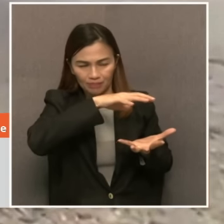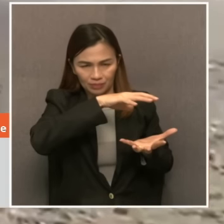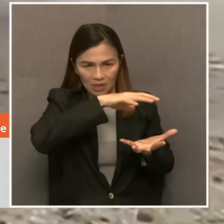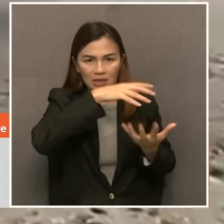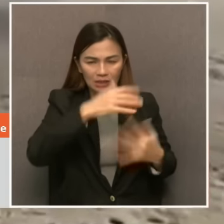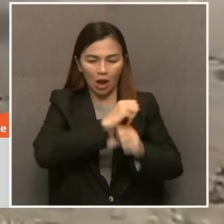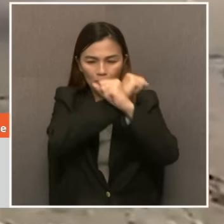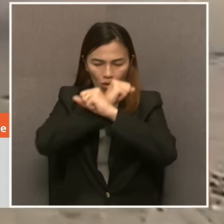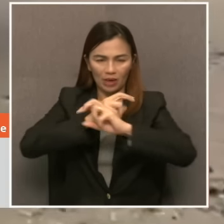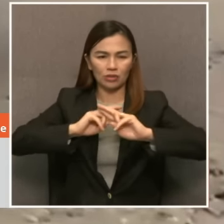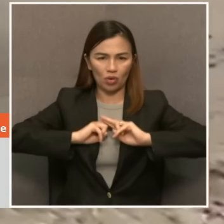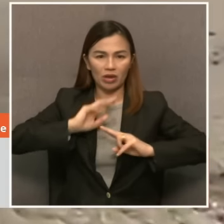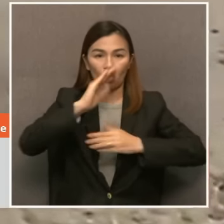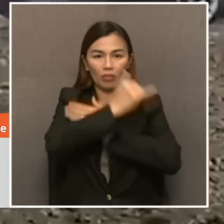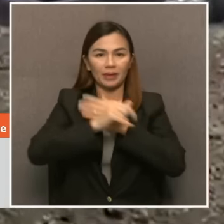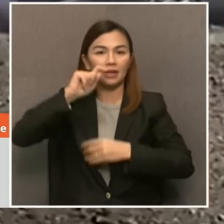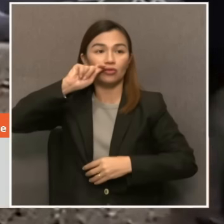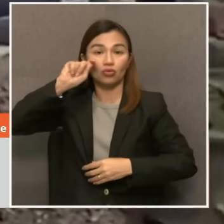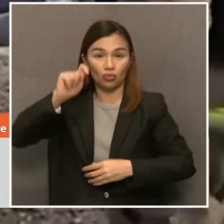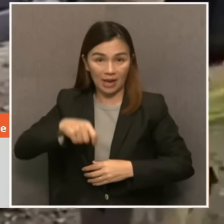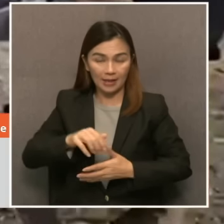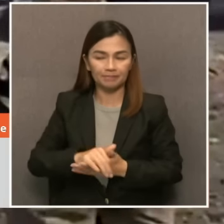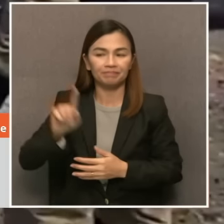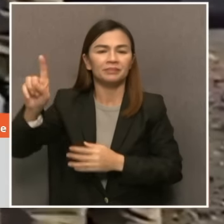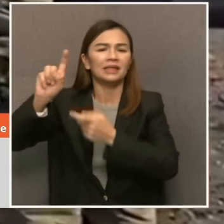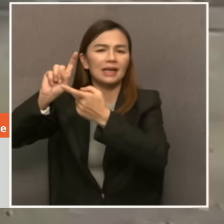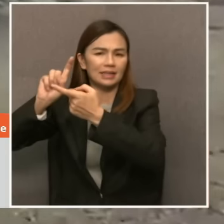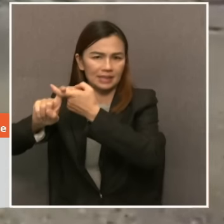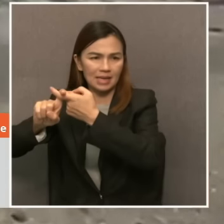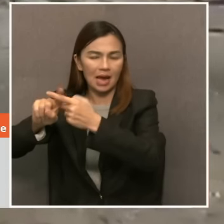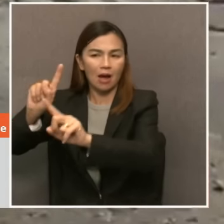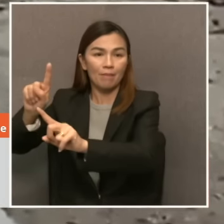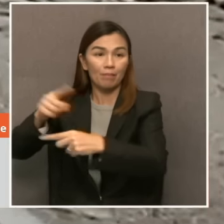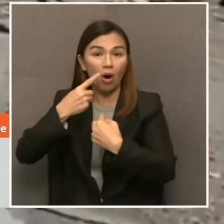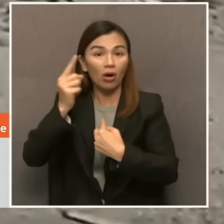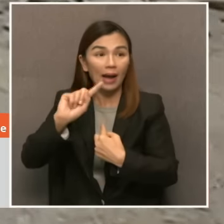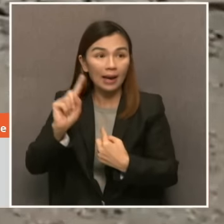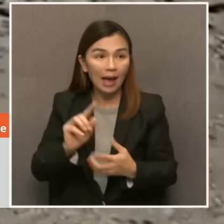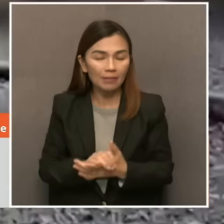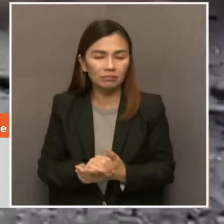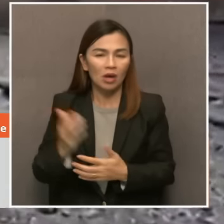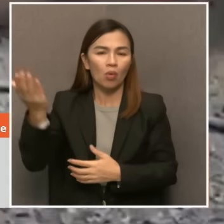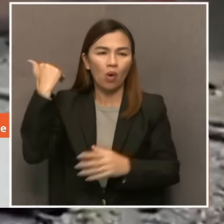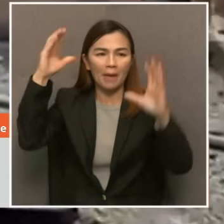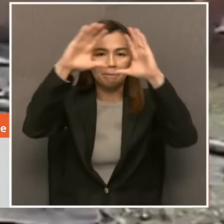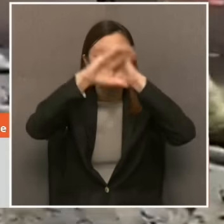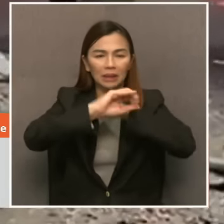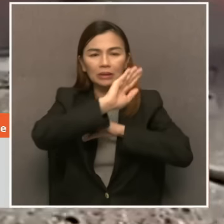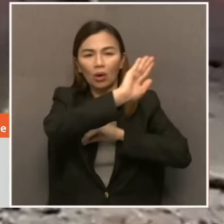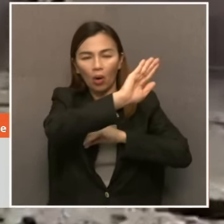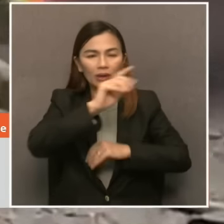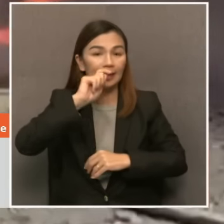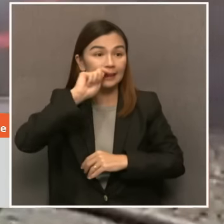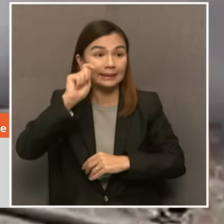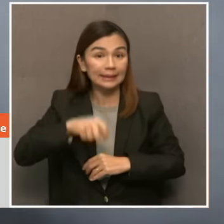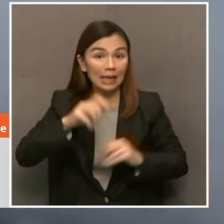ครับ ส่วนทางด้านรัสเซียค่ะก็ออกมาระบุว่าเมื่อกลางดึกที่ผ่านมายูเครนได้ส่งโดรนจำนวนมากเข้ามาโจม